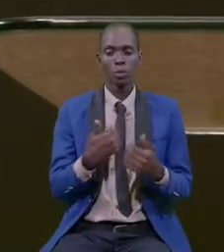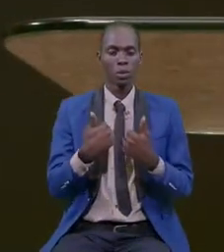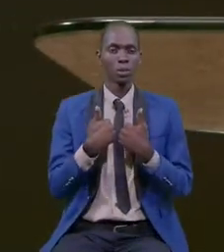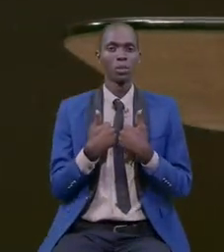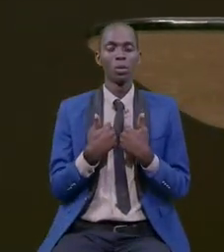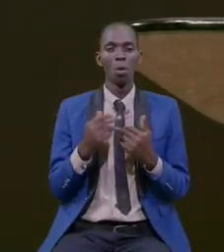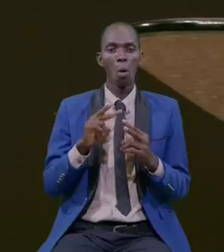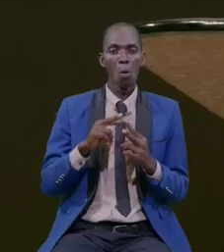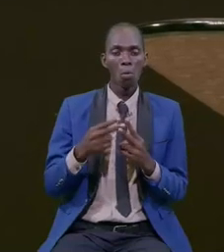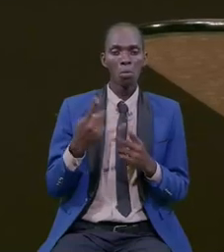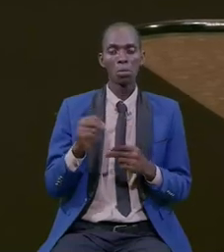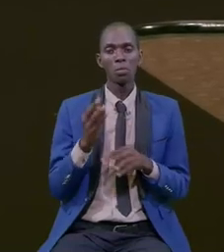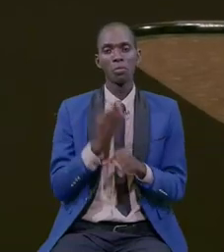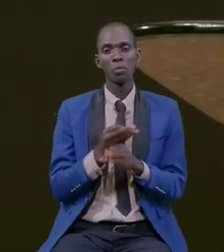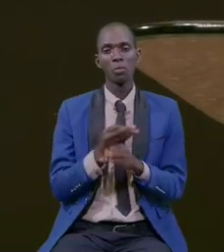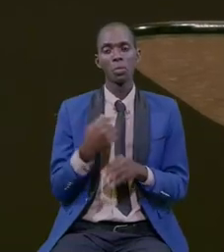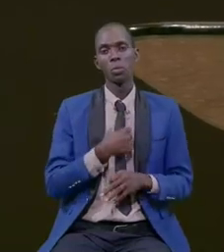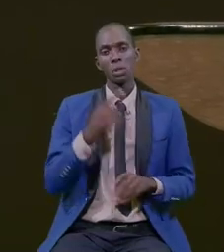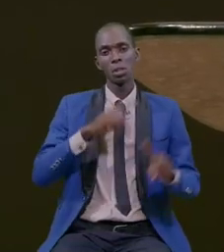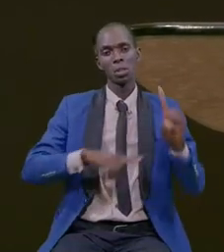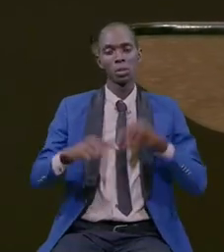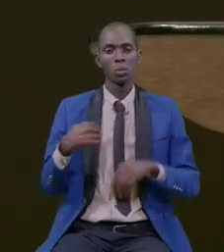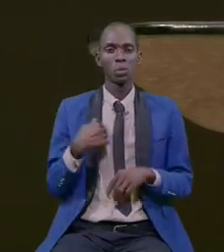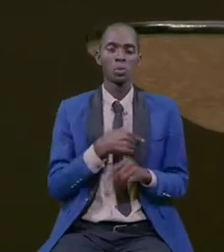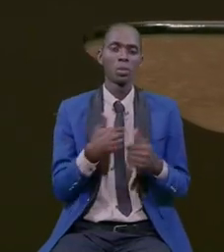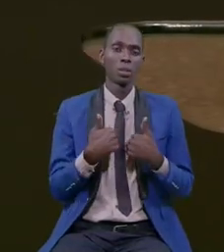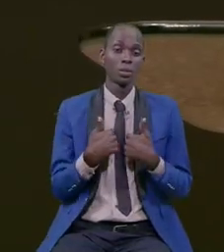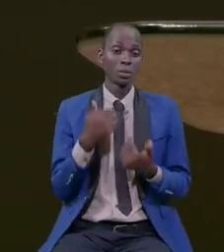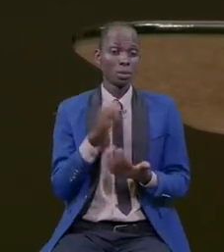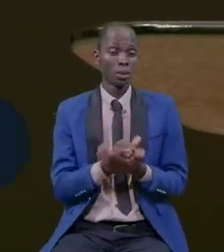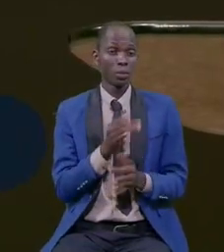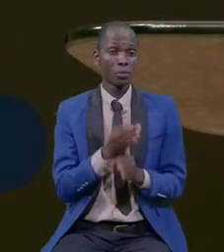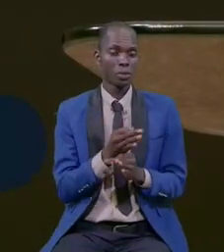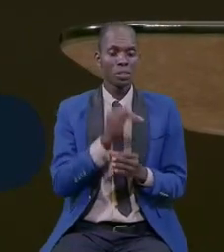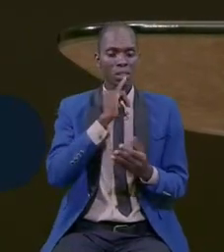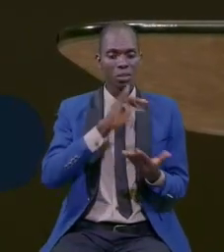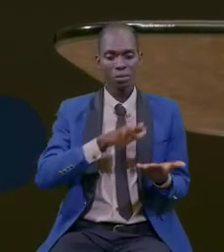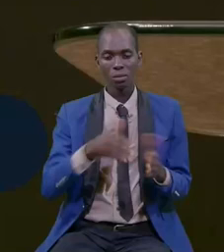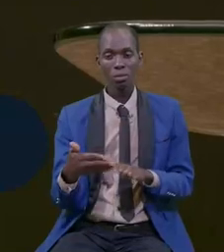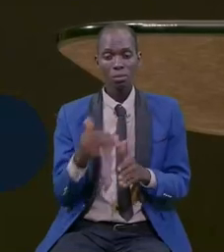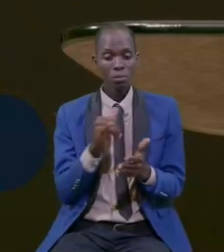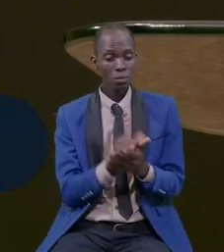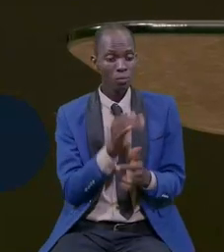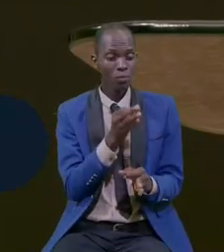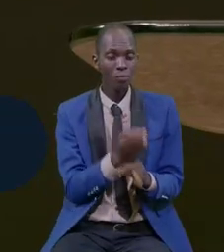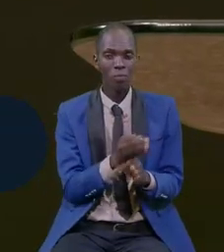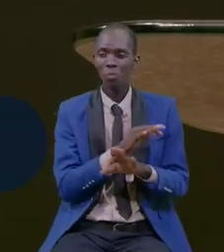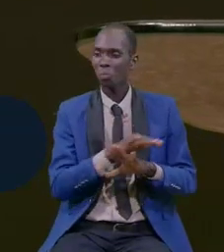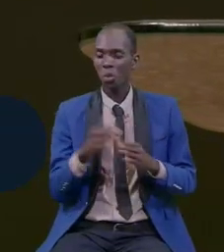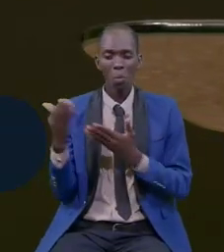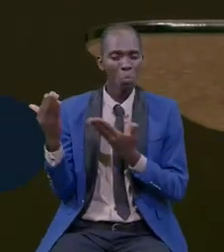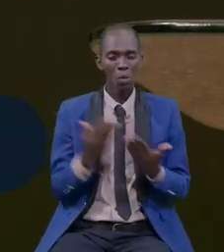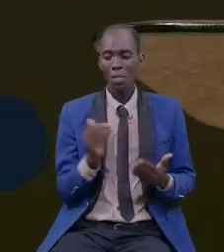foi qui est morte la foi qui n'a qui n'a rien de vie dans nos